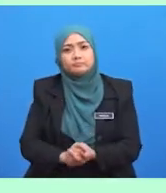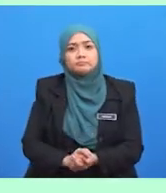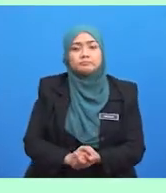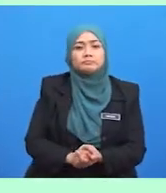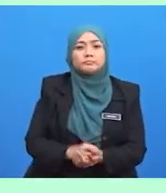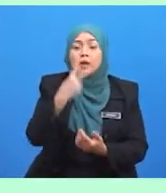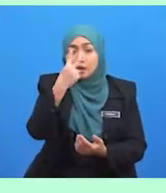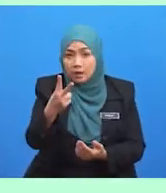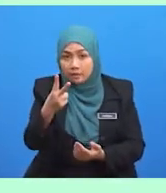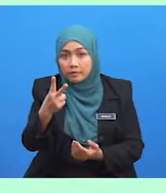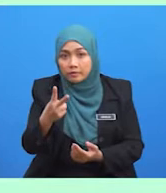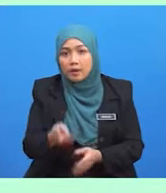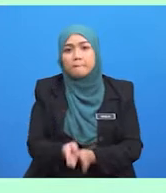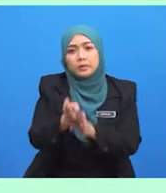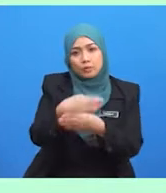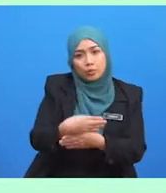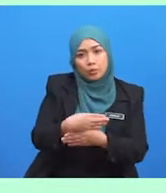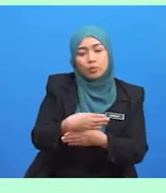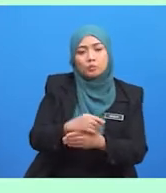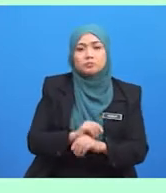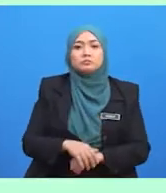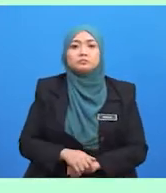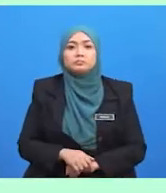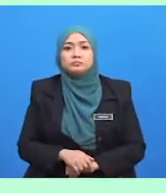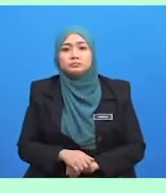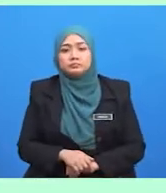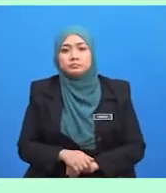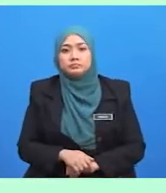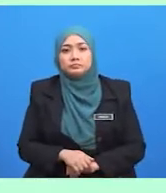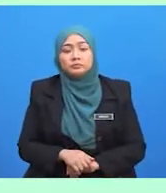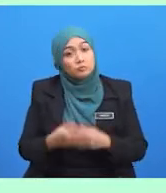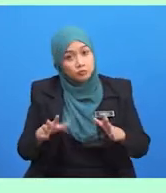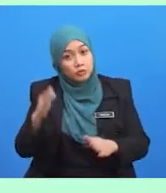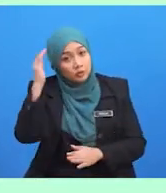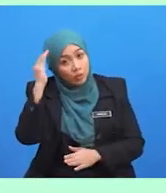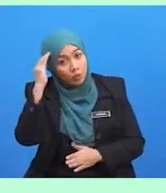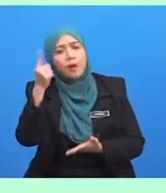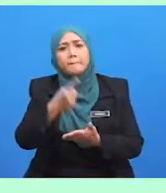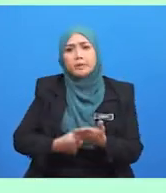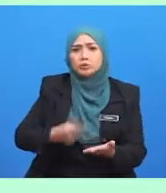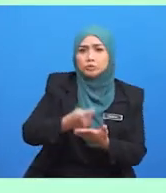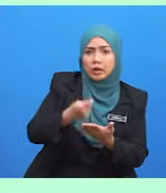Lihatlah paparan skrin dan semak adakah anda telah mencapai objektif pertama.